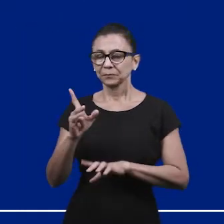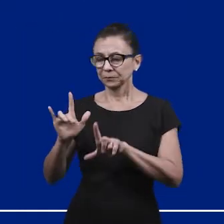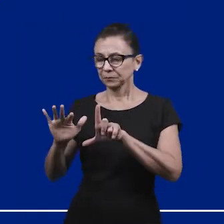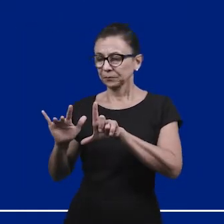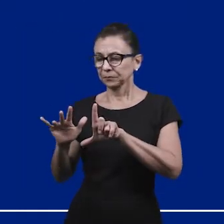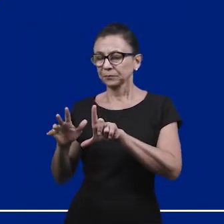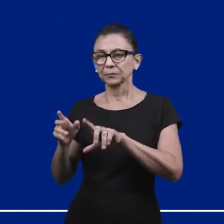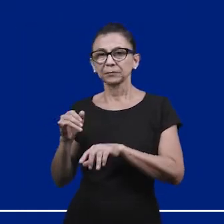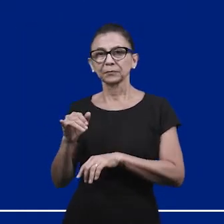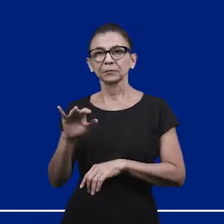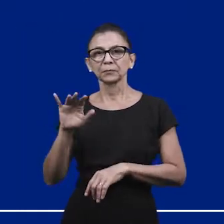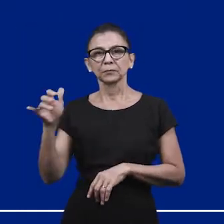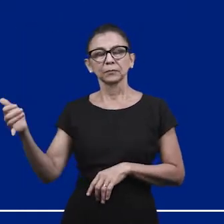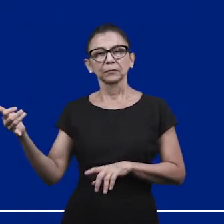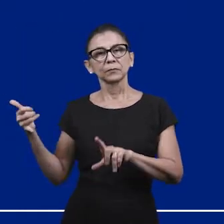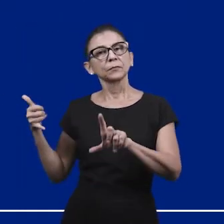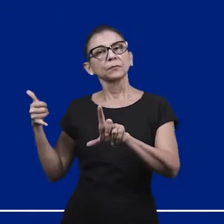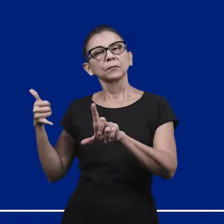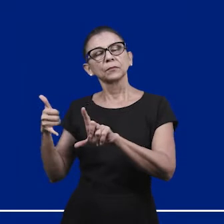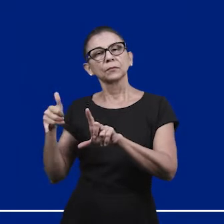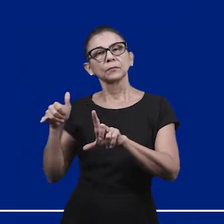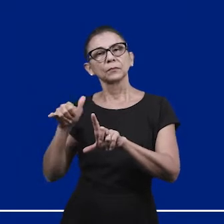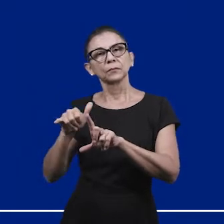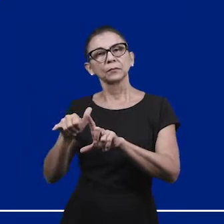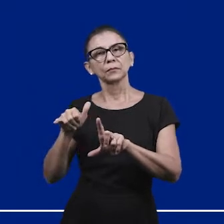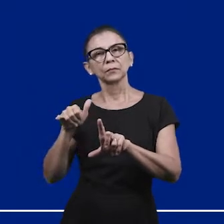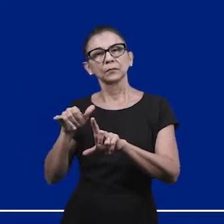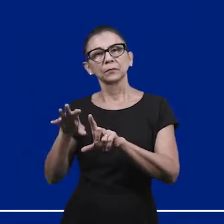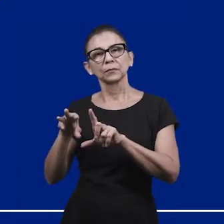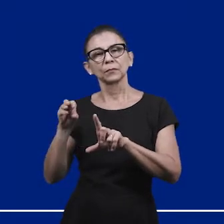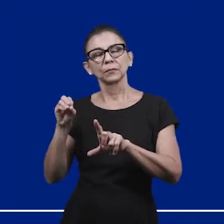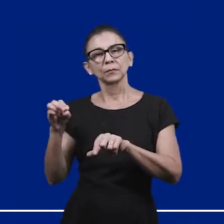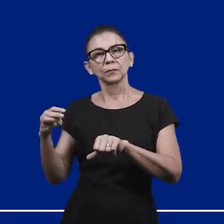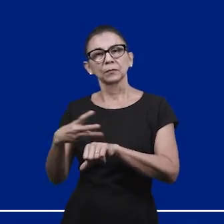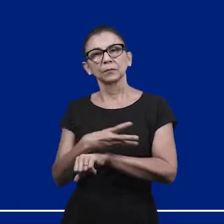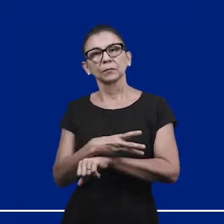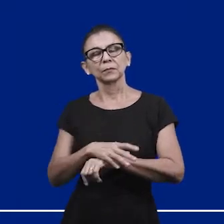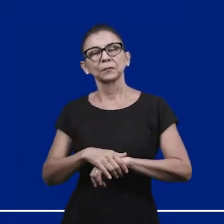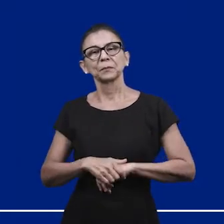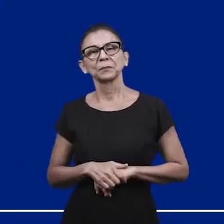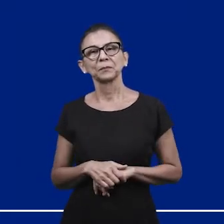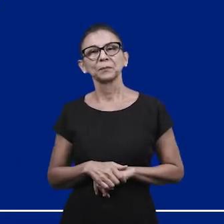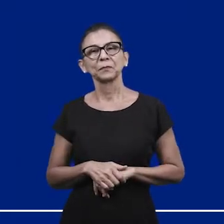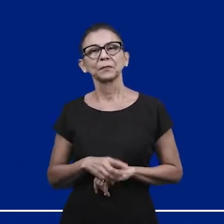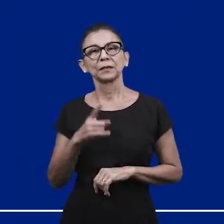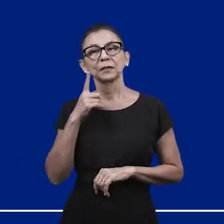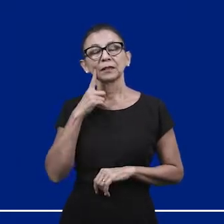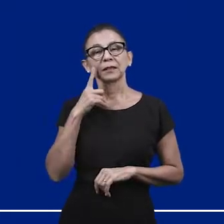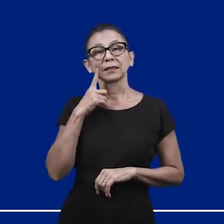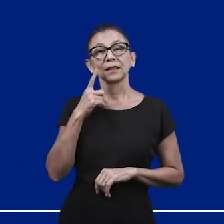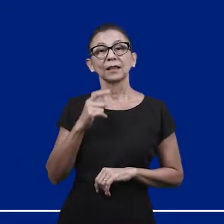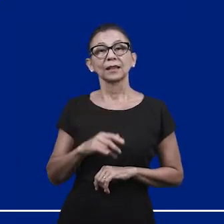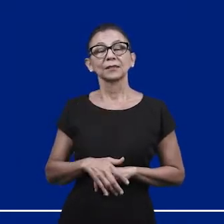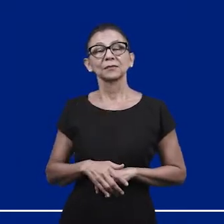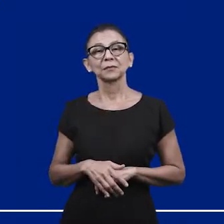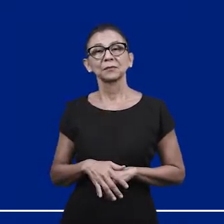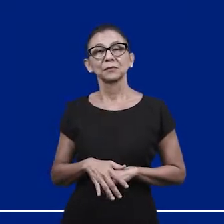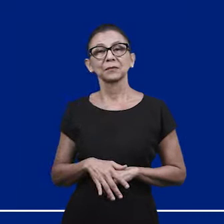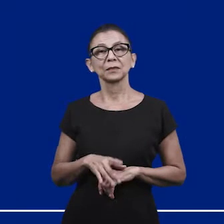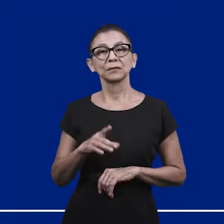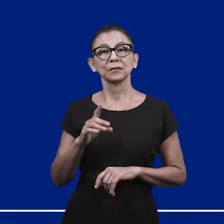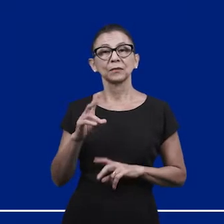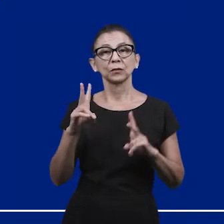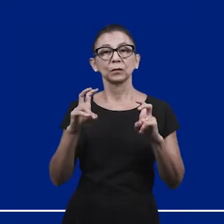vers une messagerie WhatsApp et vous allez voir la thématique de notre prochain programme. Vous pouvez faire votre commentaire. Je veux